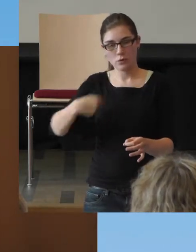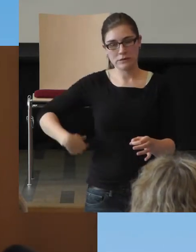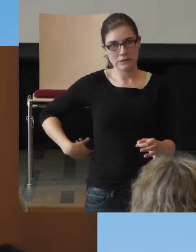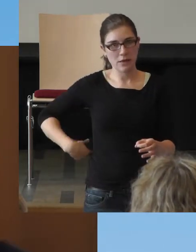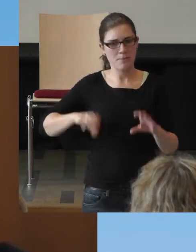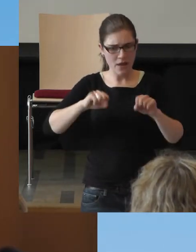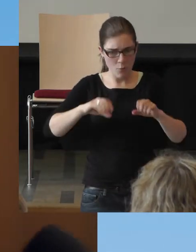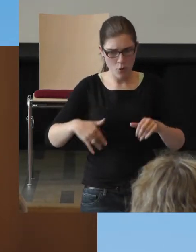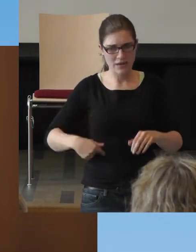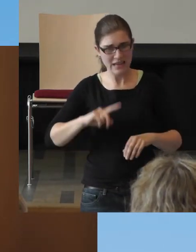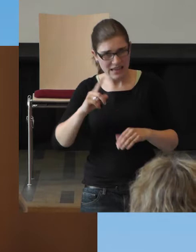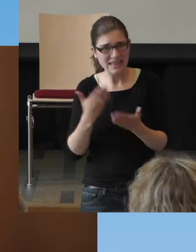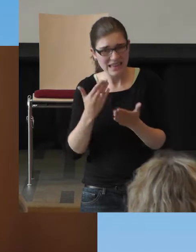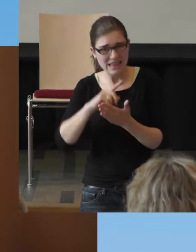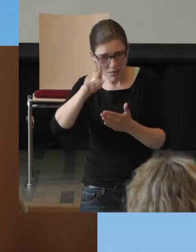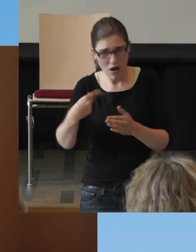in einem Fuß.